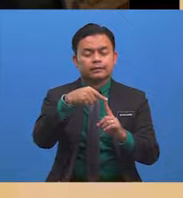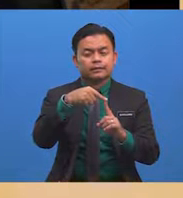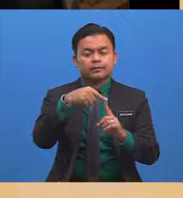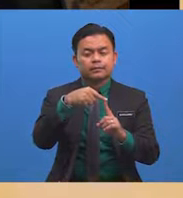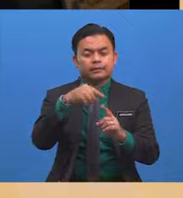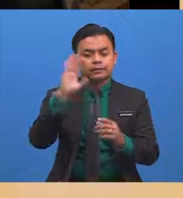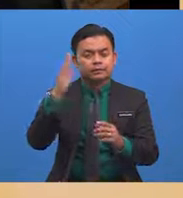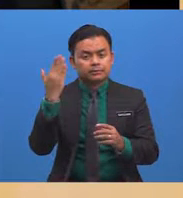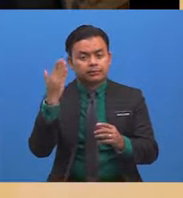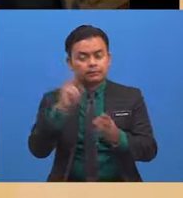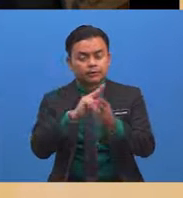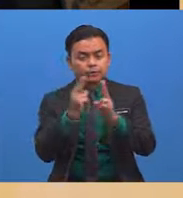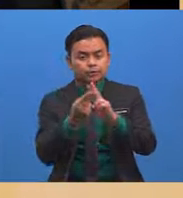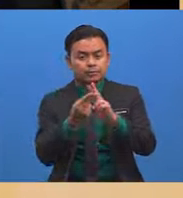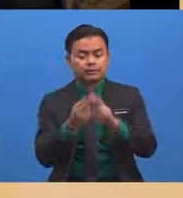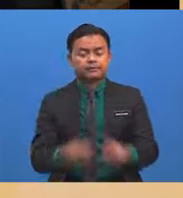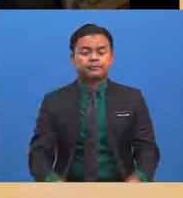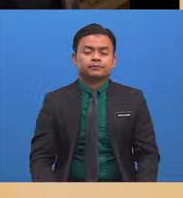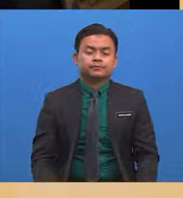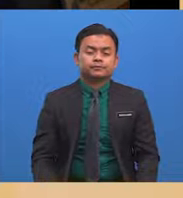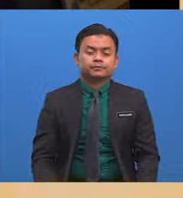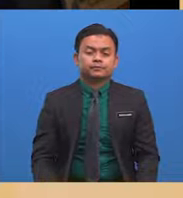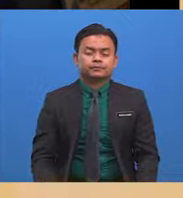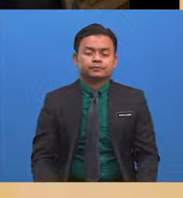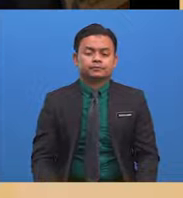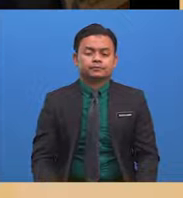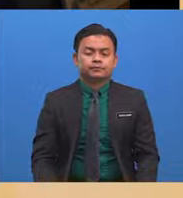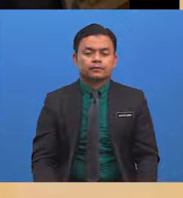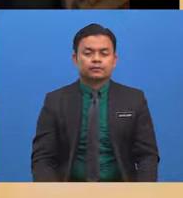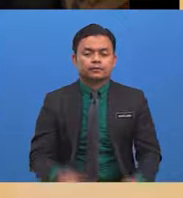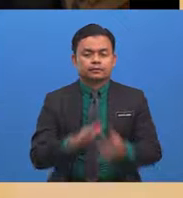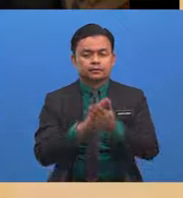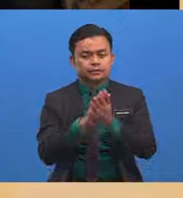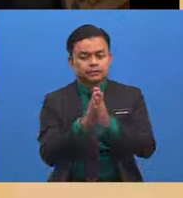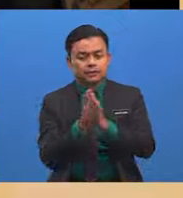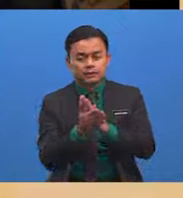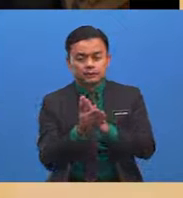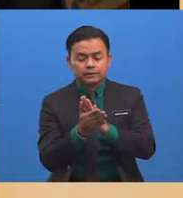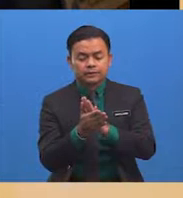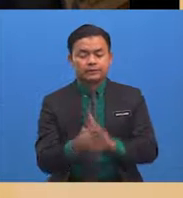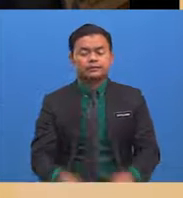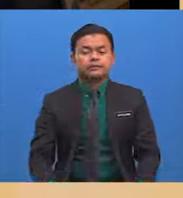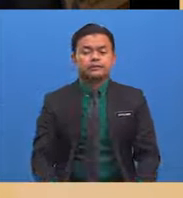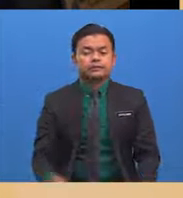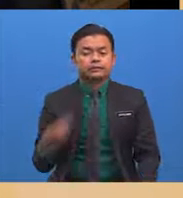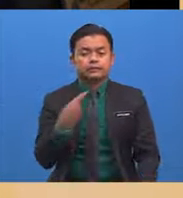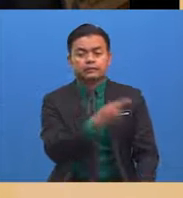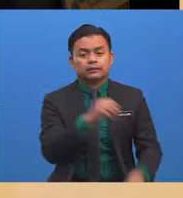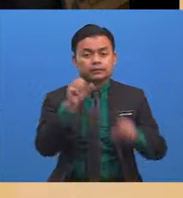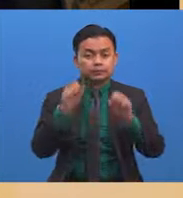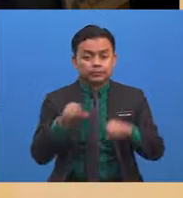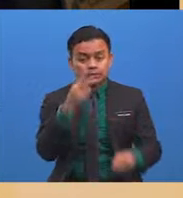diubah seperti gambar sebelah, maka kamu akan dapat lihat ada